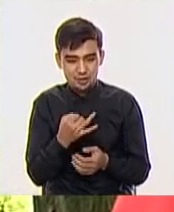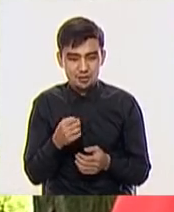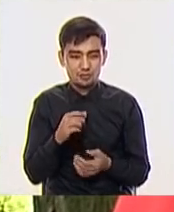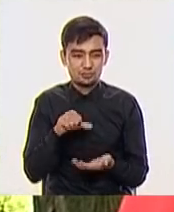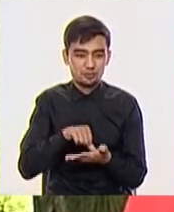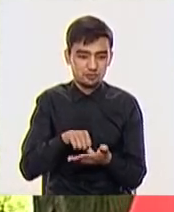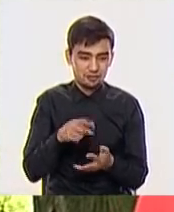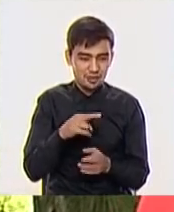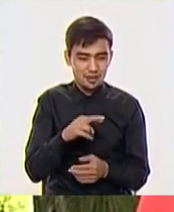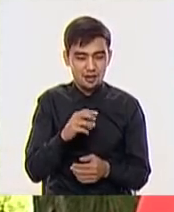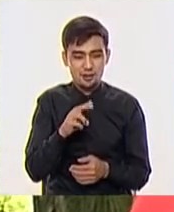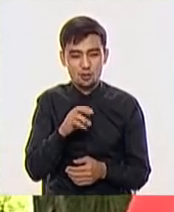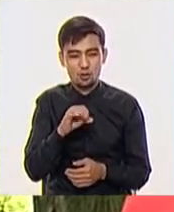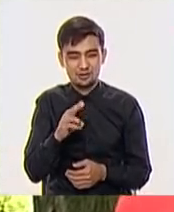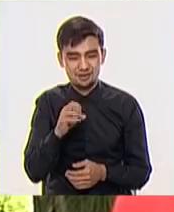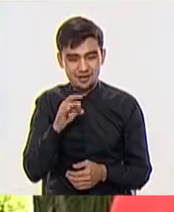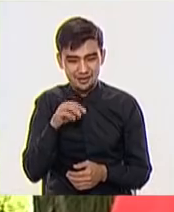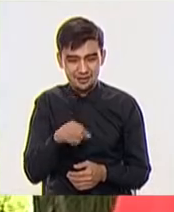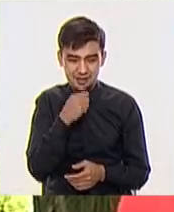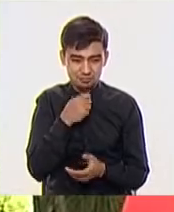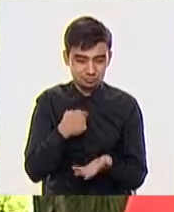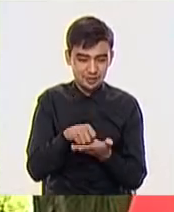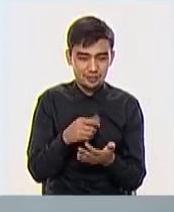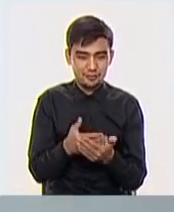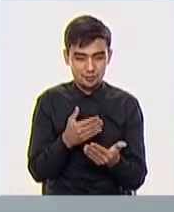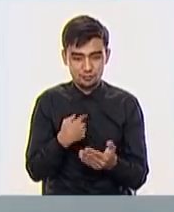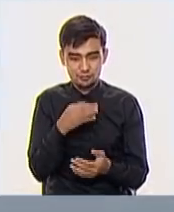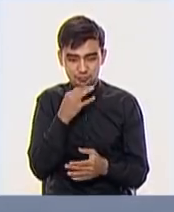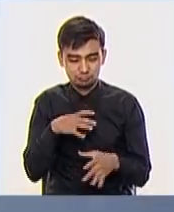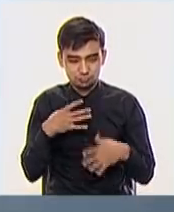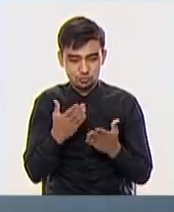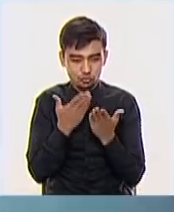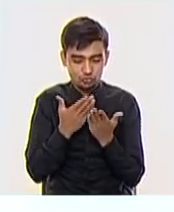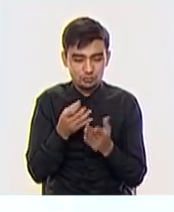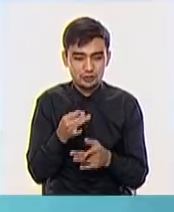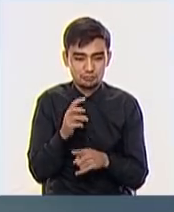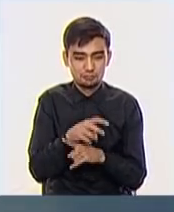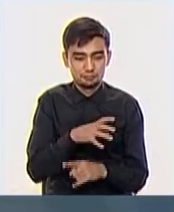да өзім сондай Құран оқып, сөйтіп шығамын.